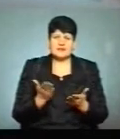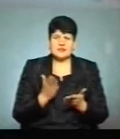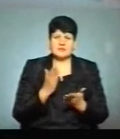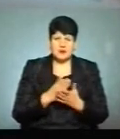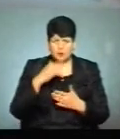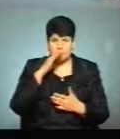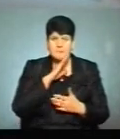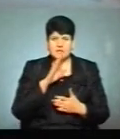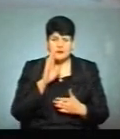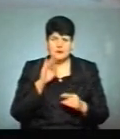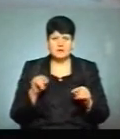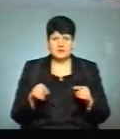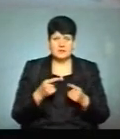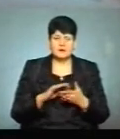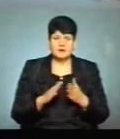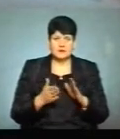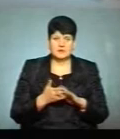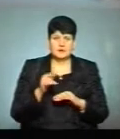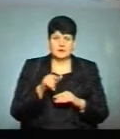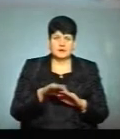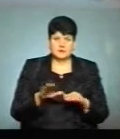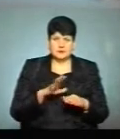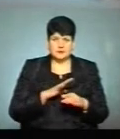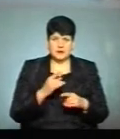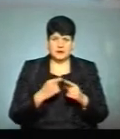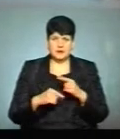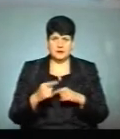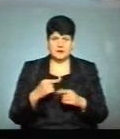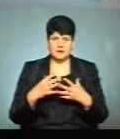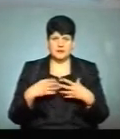власне, створити умови для того, щоб ці діти були повернені в сім'ю, створити